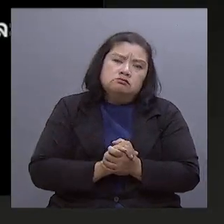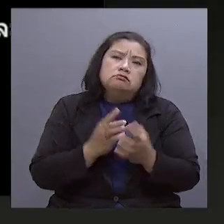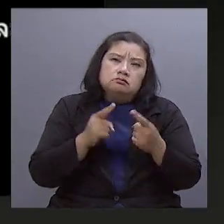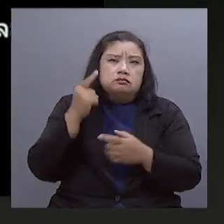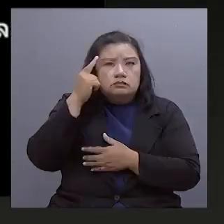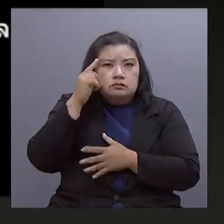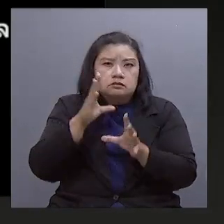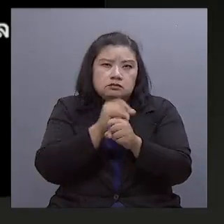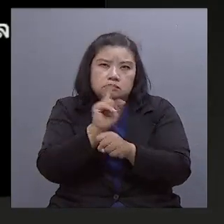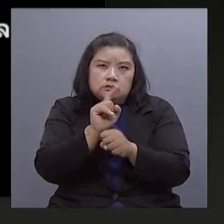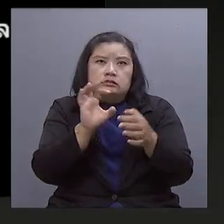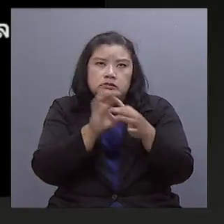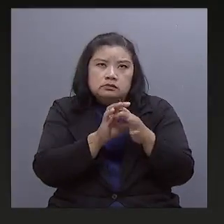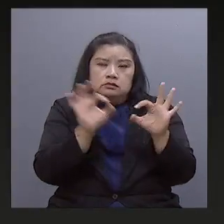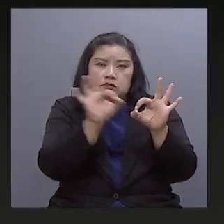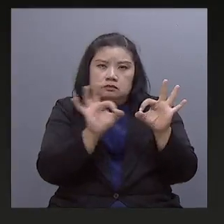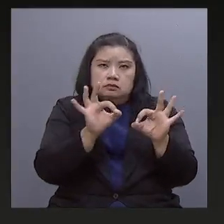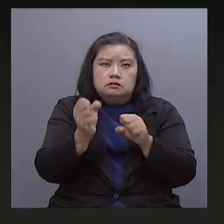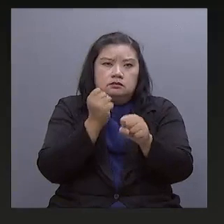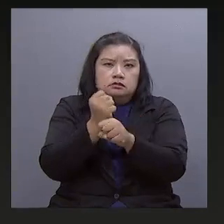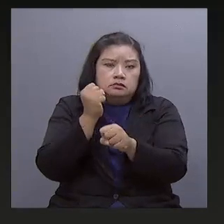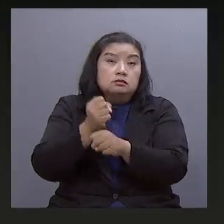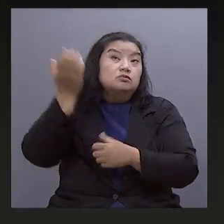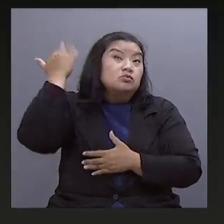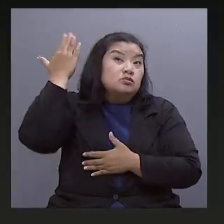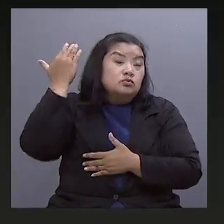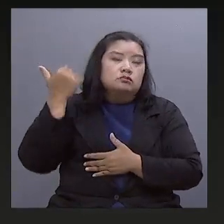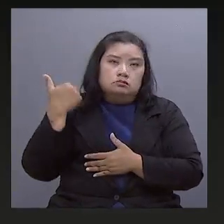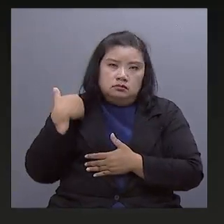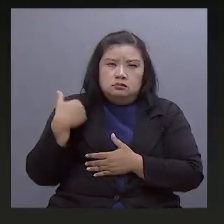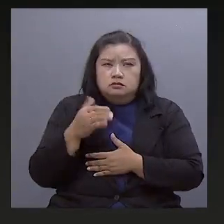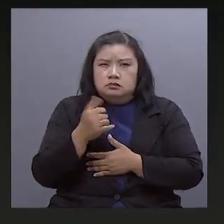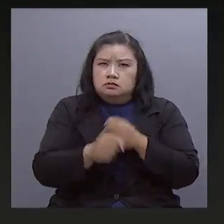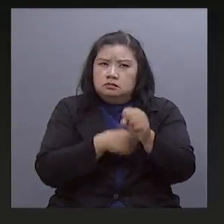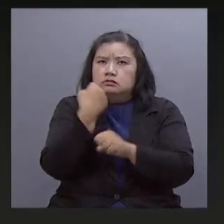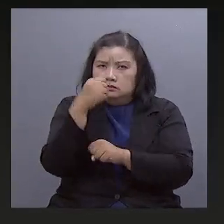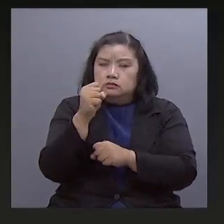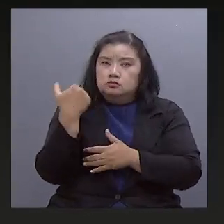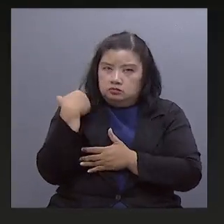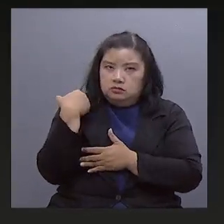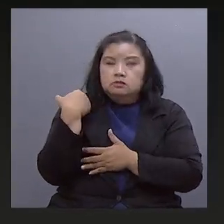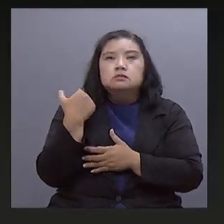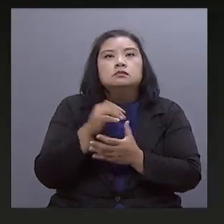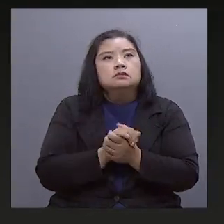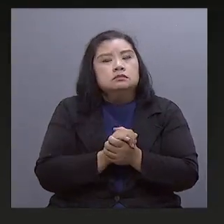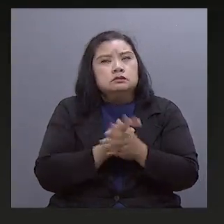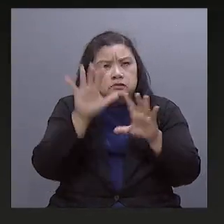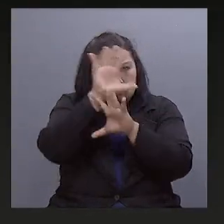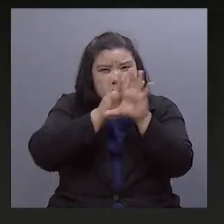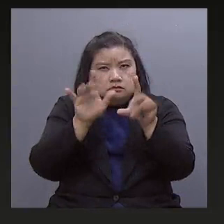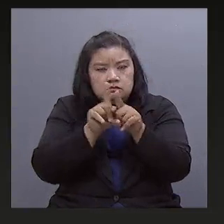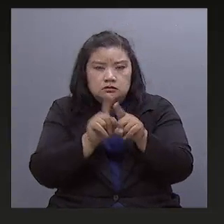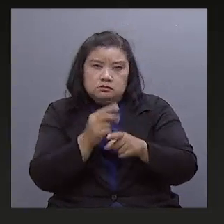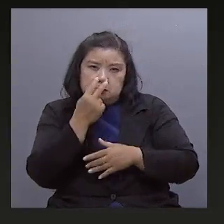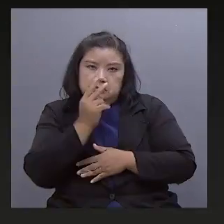น่าจะเกี่ยวข้องกับโพสต์เมื่อหลายปีก่อนนะคะบางโพสต์เนี่ยอาจจะร่วม 10ปีแล้วเหมือนกันที่เป็นการโพสต์ในลักษณะที่ดูแล้วจะไม่